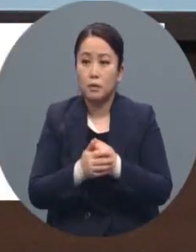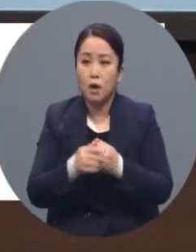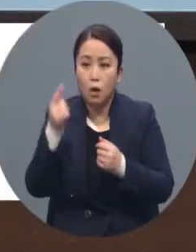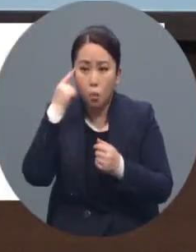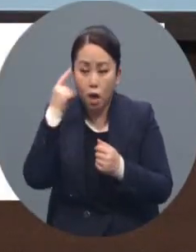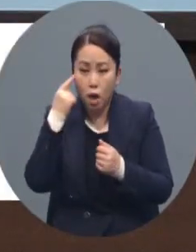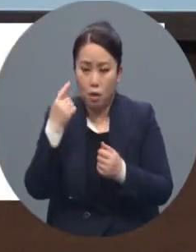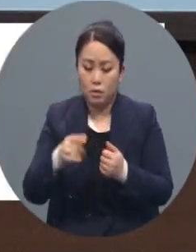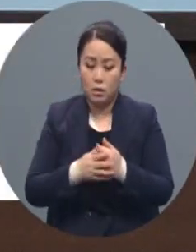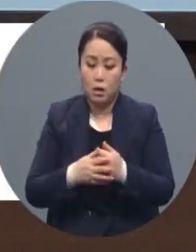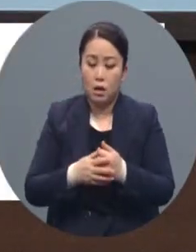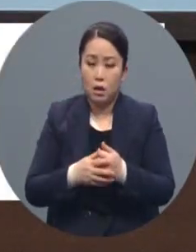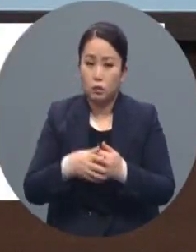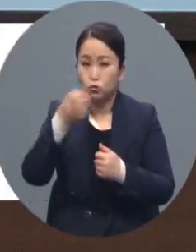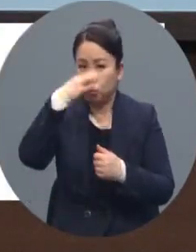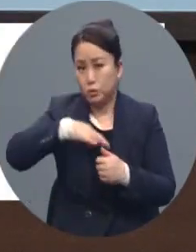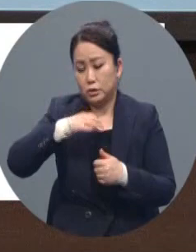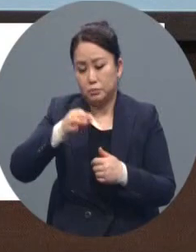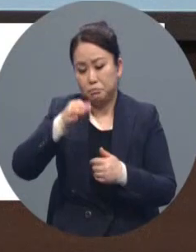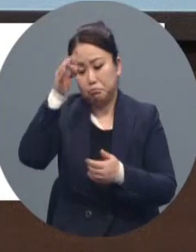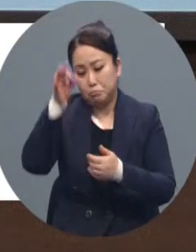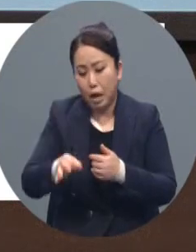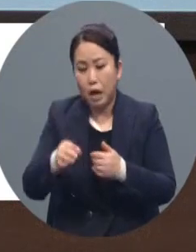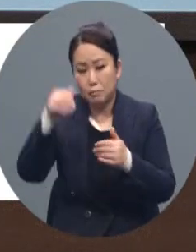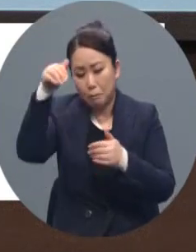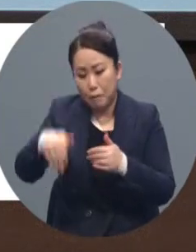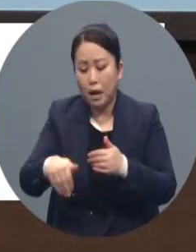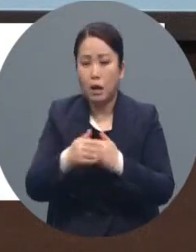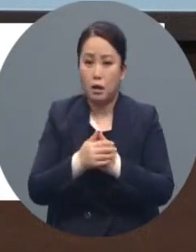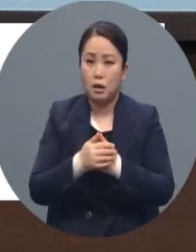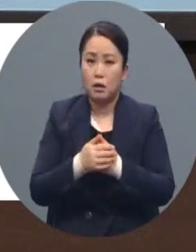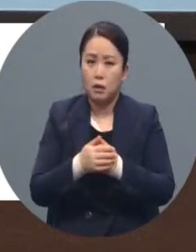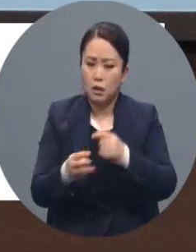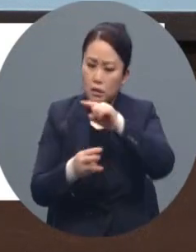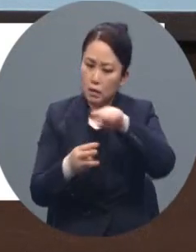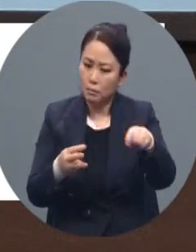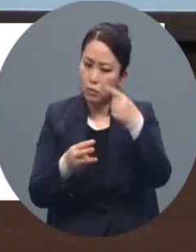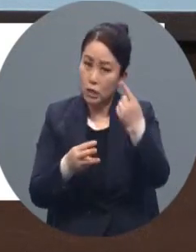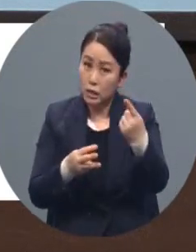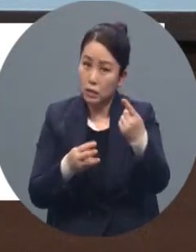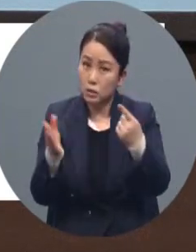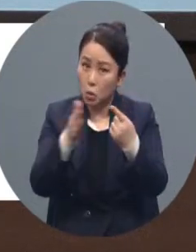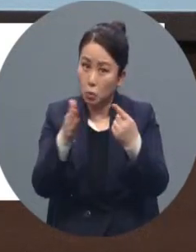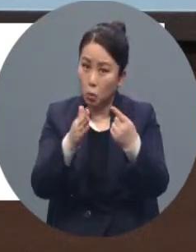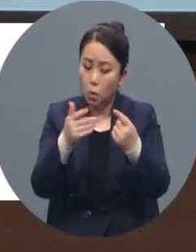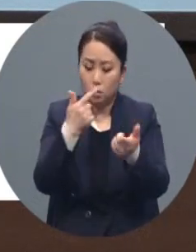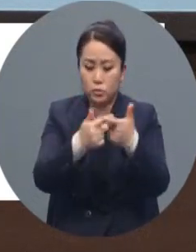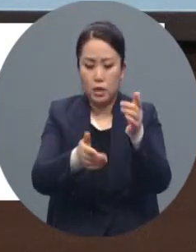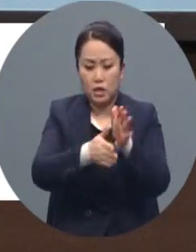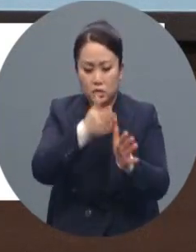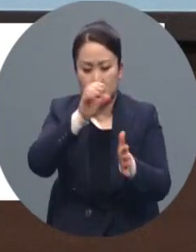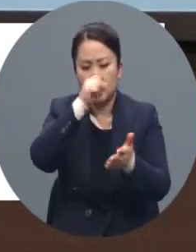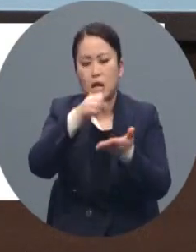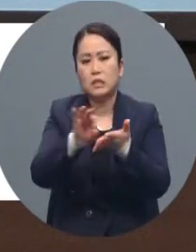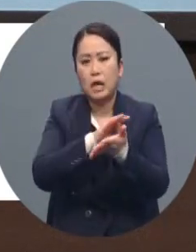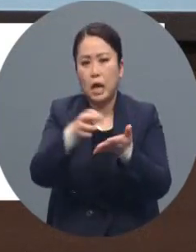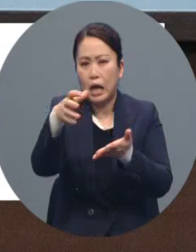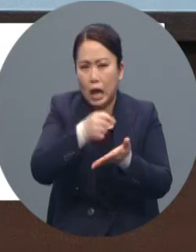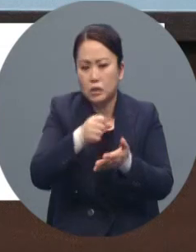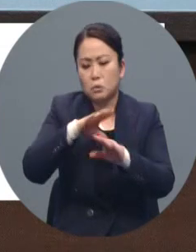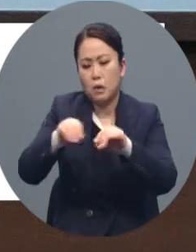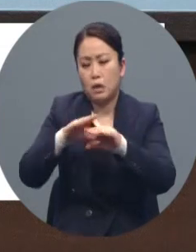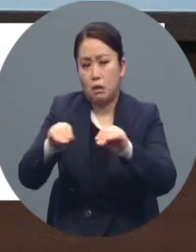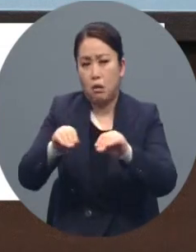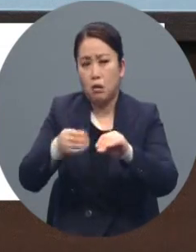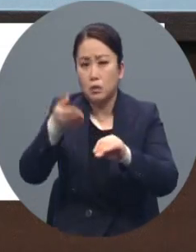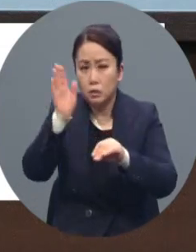상당히 떨어졌습니다. 거의 한 3분의 1 정도 그 시의 모든 예산으로 그걸 막아야 되는데 1,500억